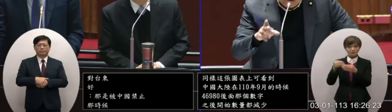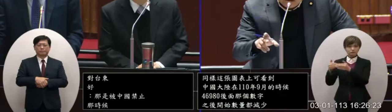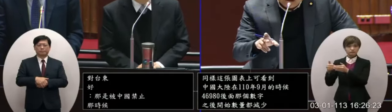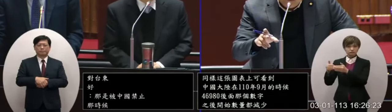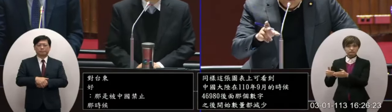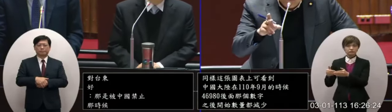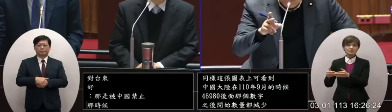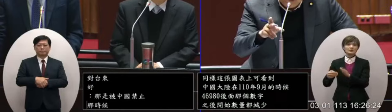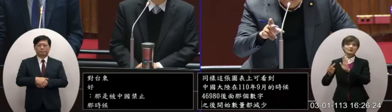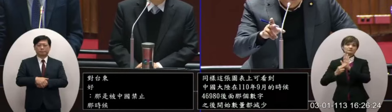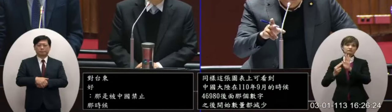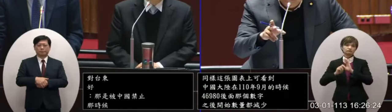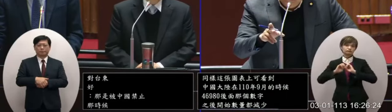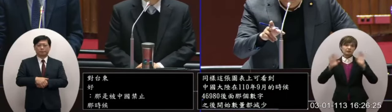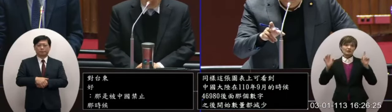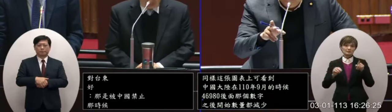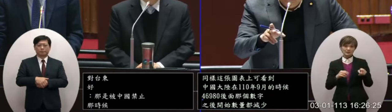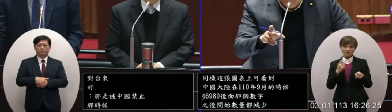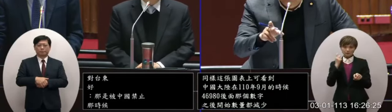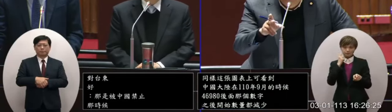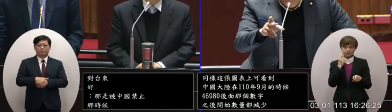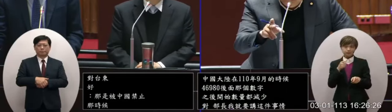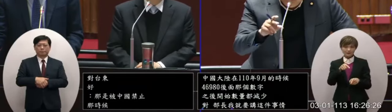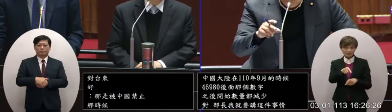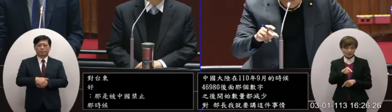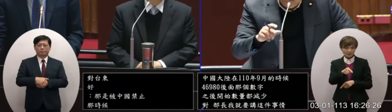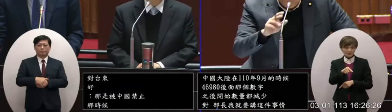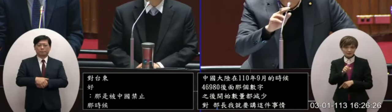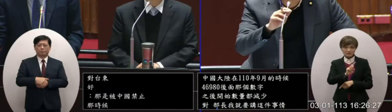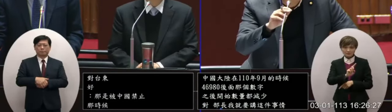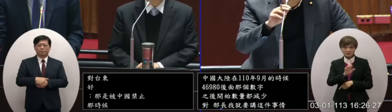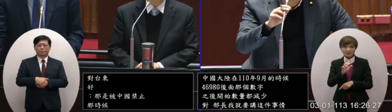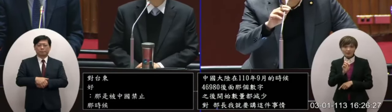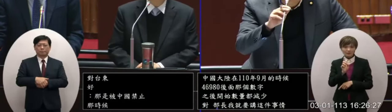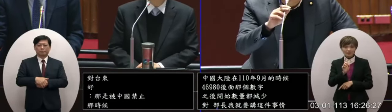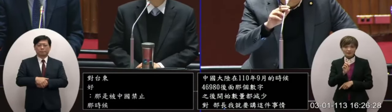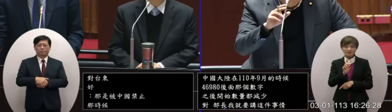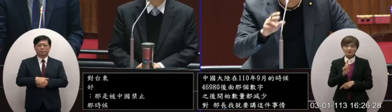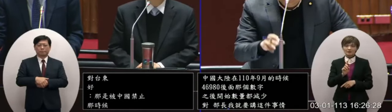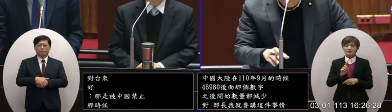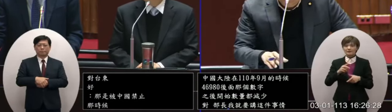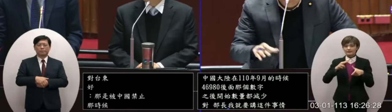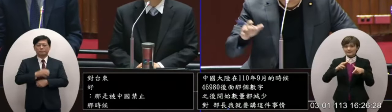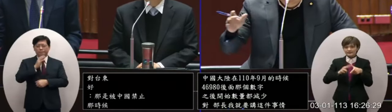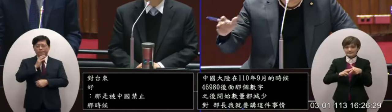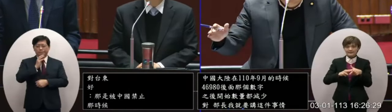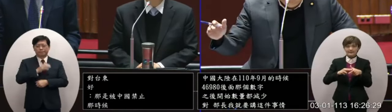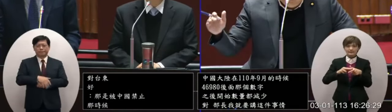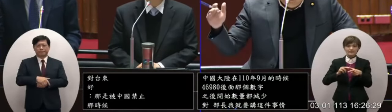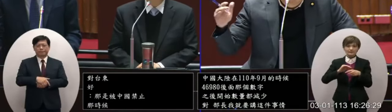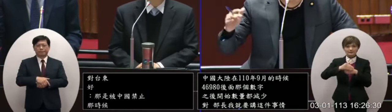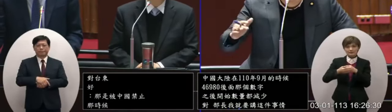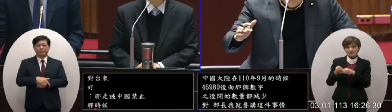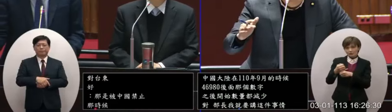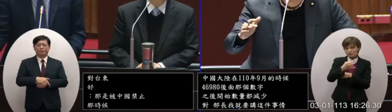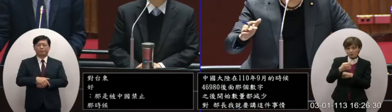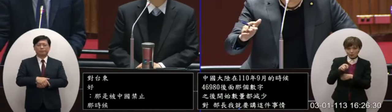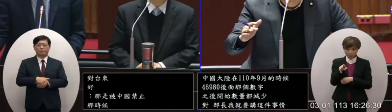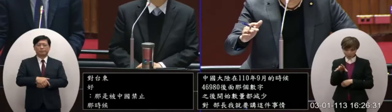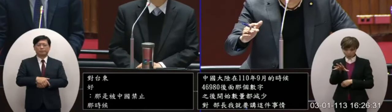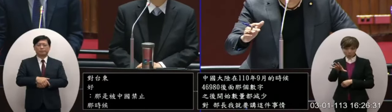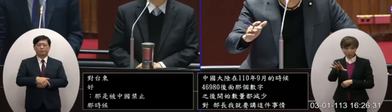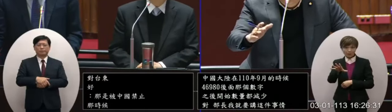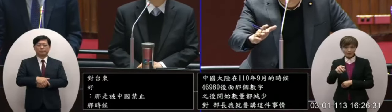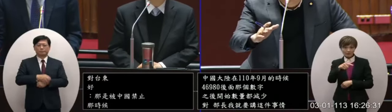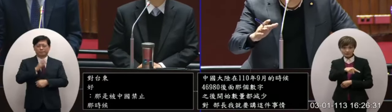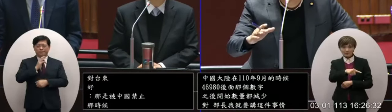为检查出有假借壳虫这个理由停止输出，对吗？好，应该是这个时候，所以所有世家完全没办法进入